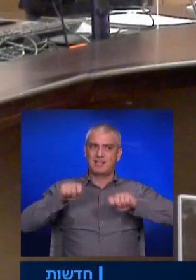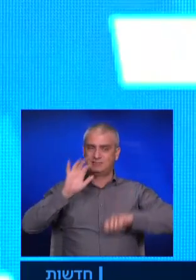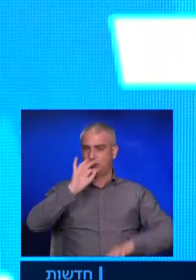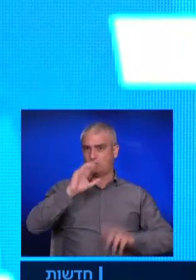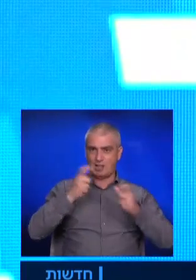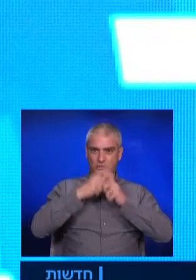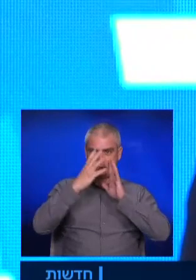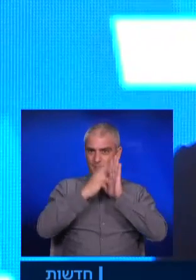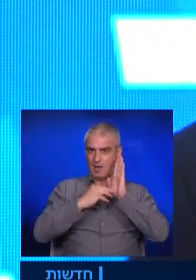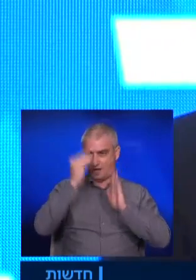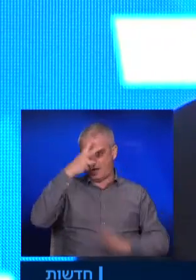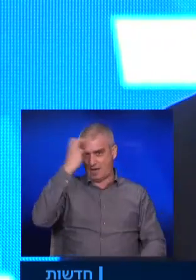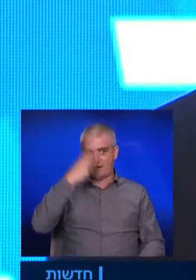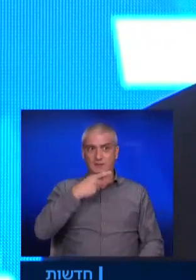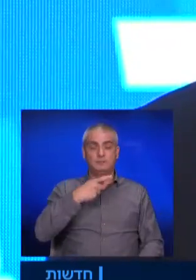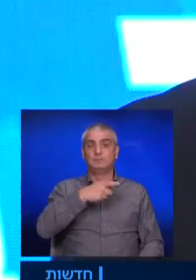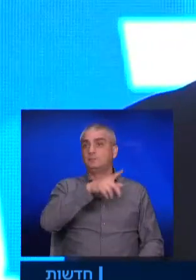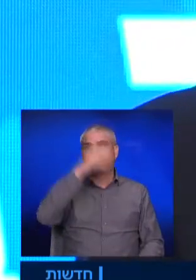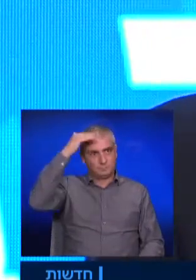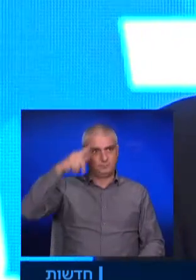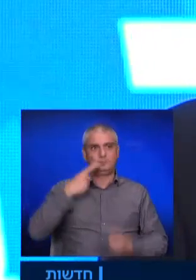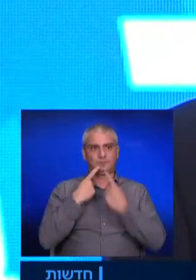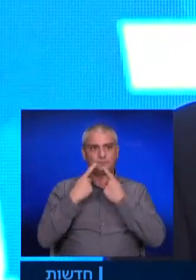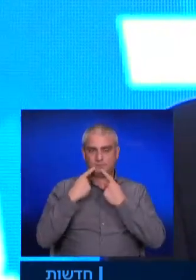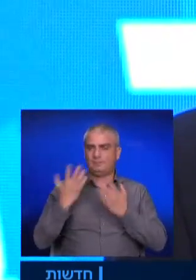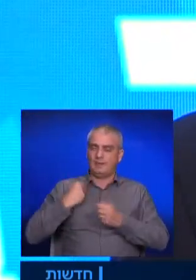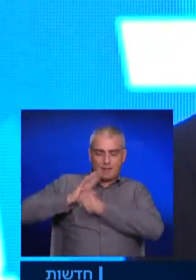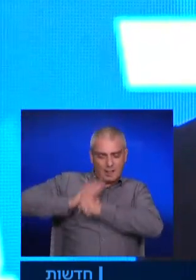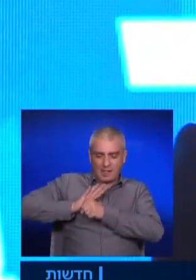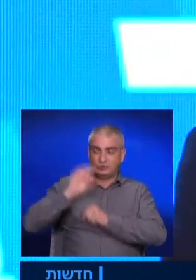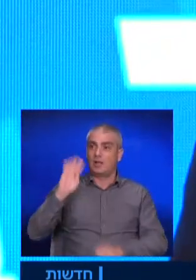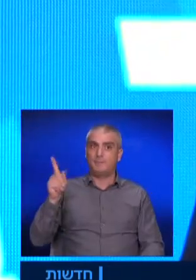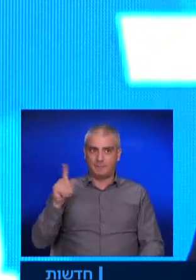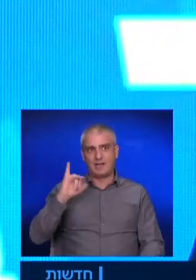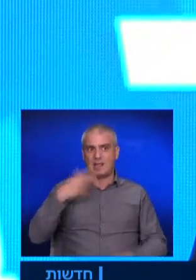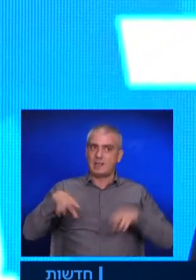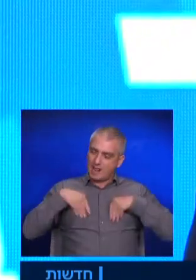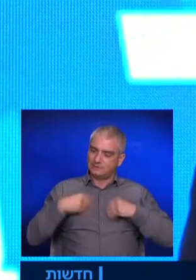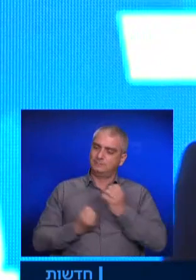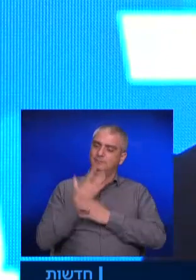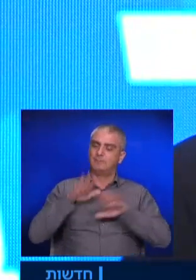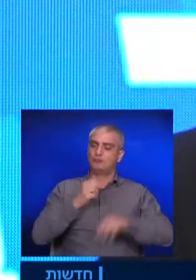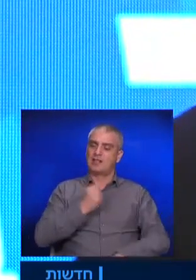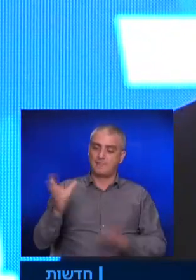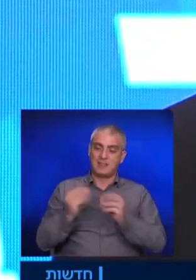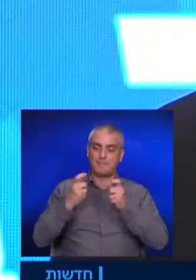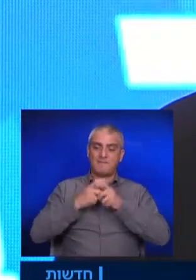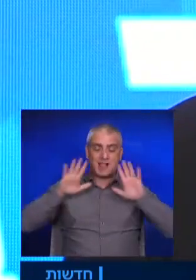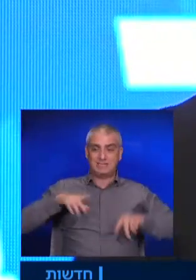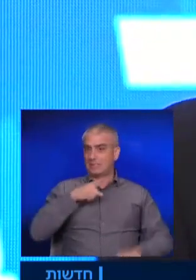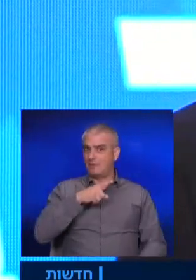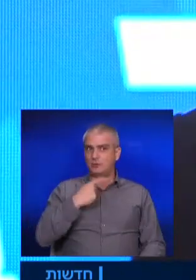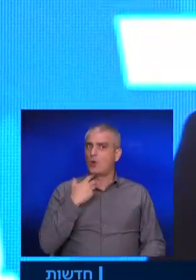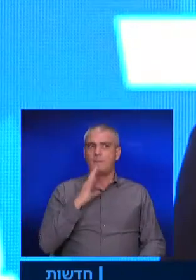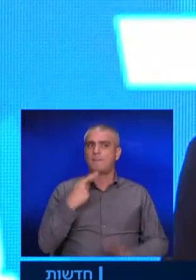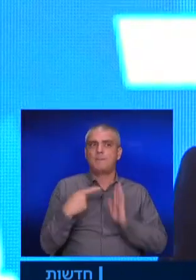הערבית. סמוטריץ' היה עמוק במגעים וספג לחצים מצד נתניהו כדי לאפשר הקמת ממשלת ימין עם רע"מ, מספר מה עומד מאחורי ההתנגדות